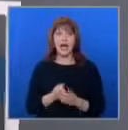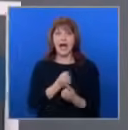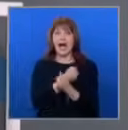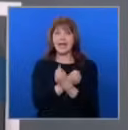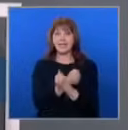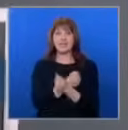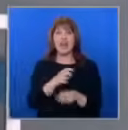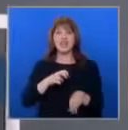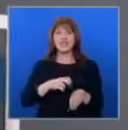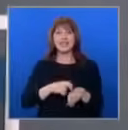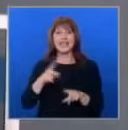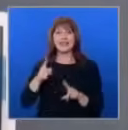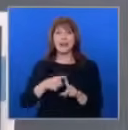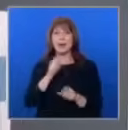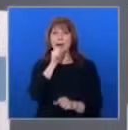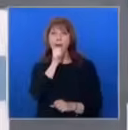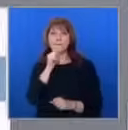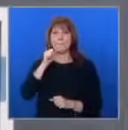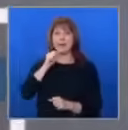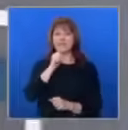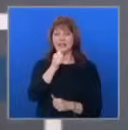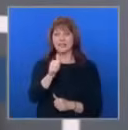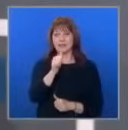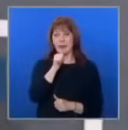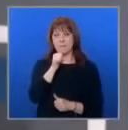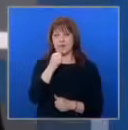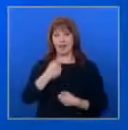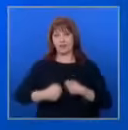Арестуваха Джъстин Тимбърлейк, певецът бил пиян зад вулана.